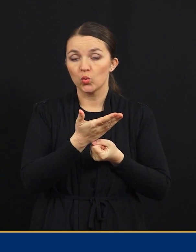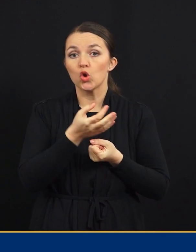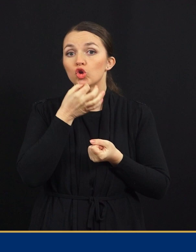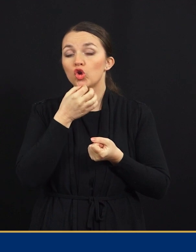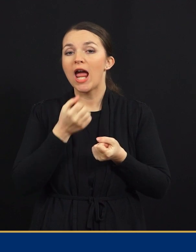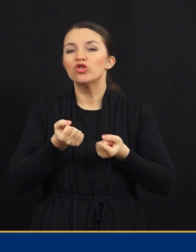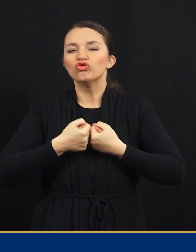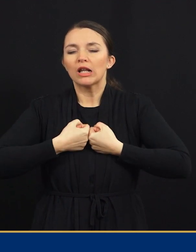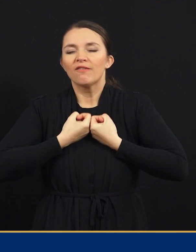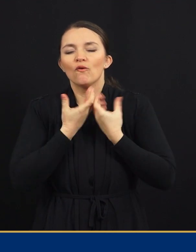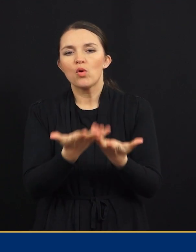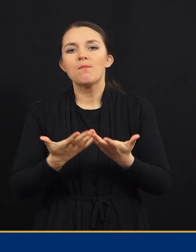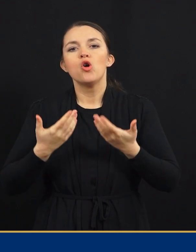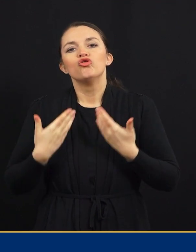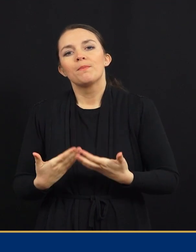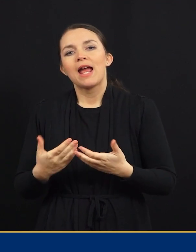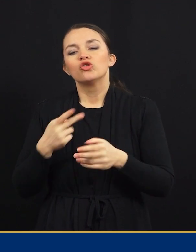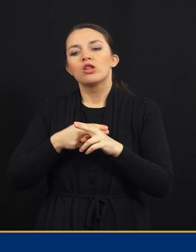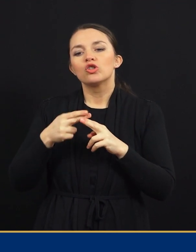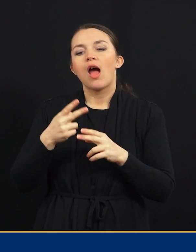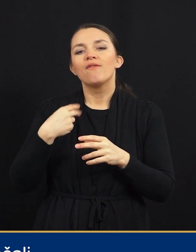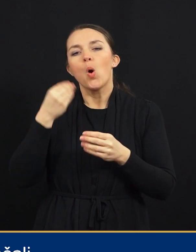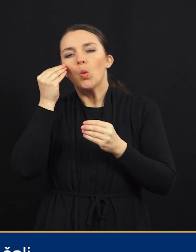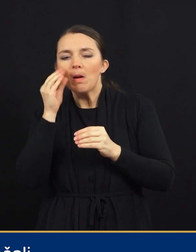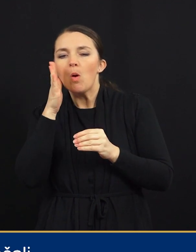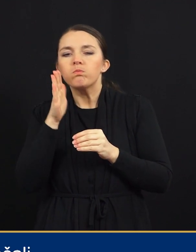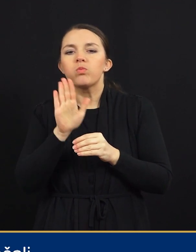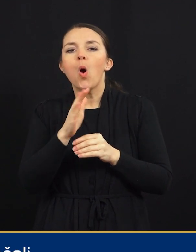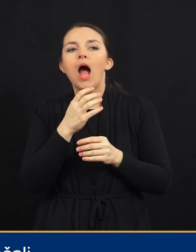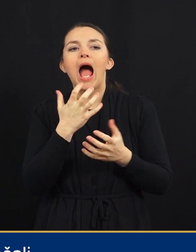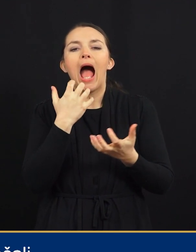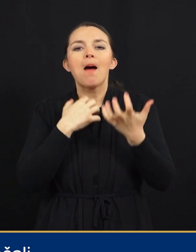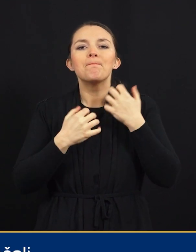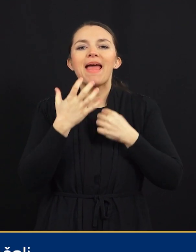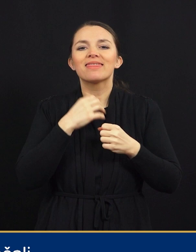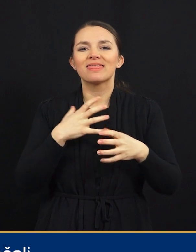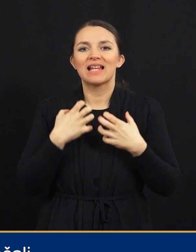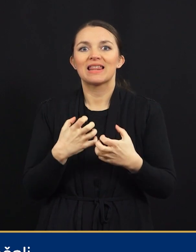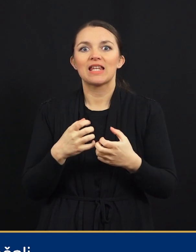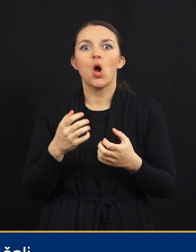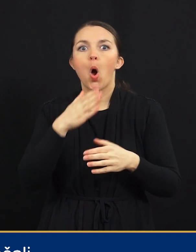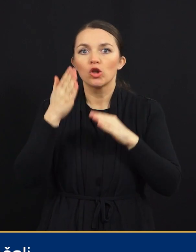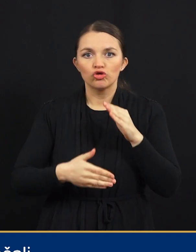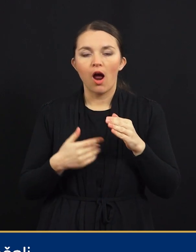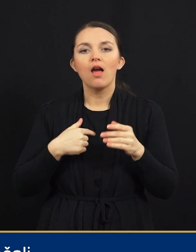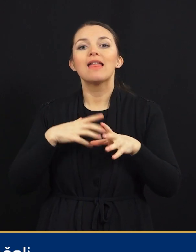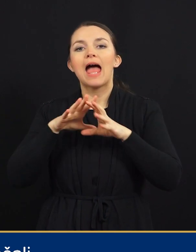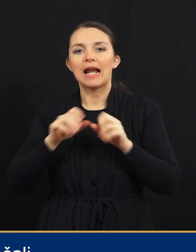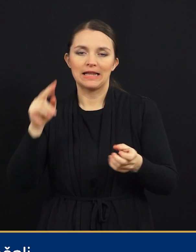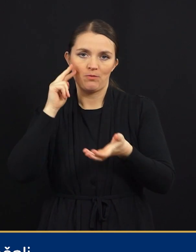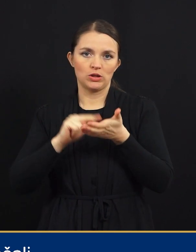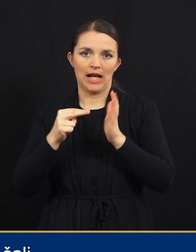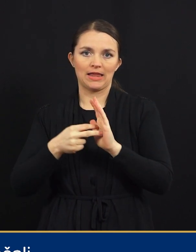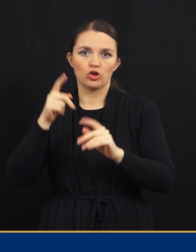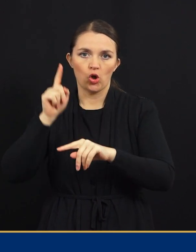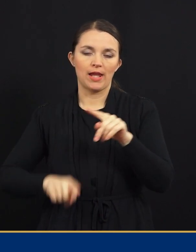če žrtvujemo šibkejšo državo v upanju, da se bodo njegovi apetiti končali, naredimo strateško napako.